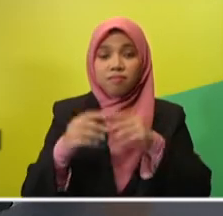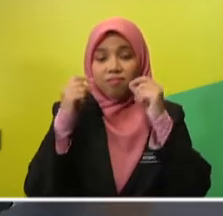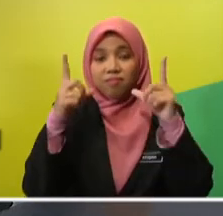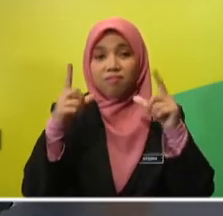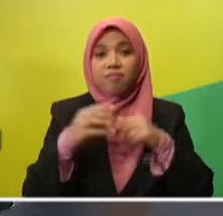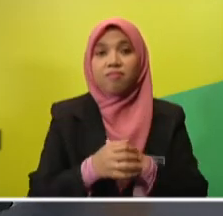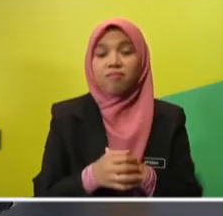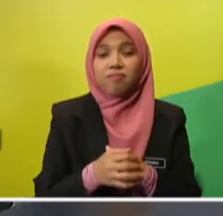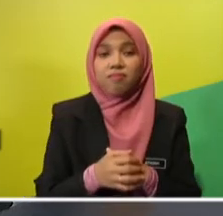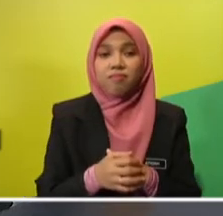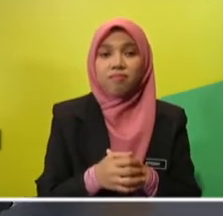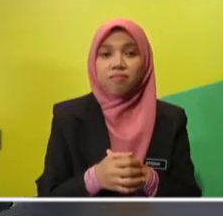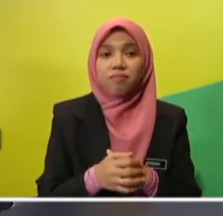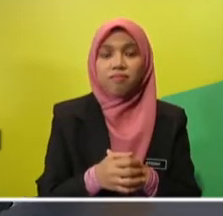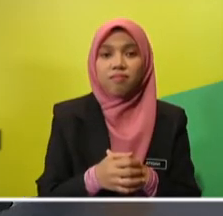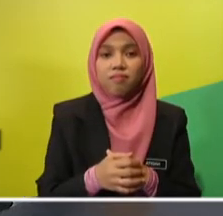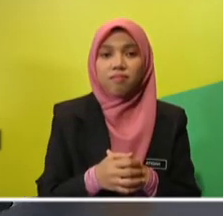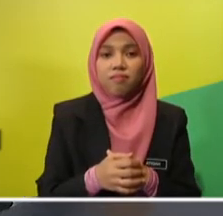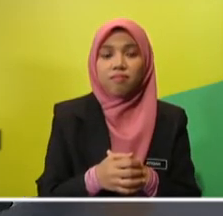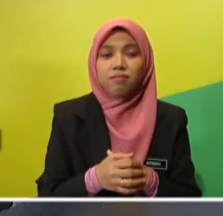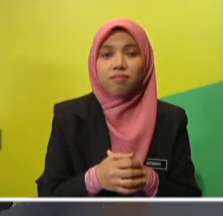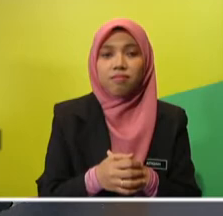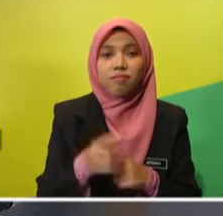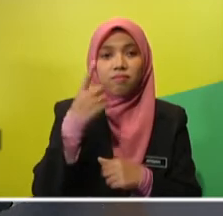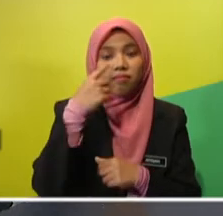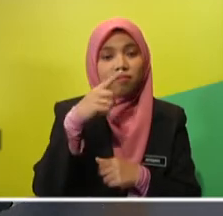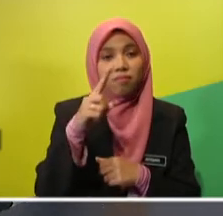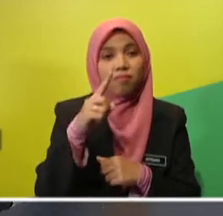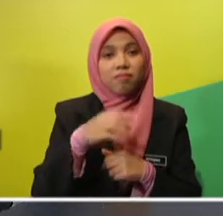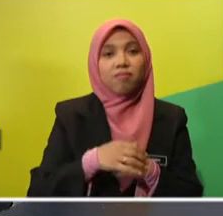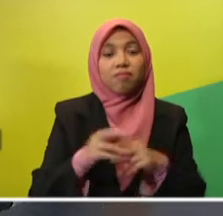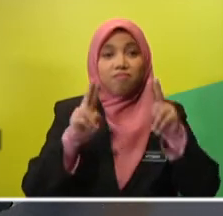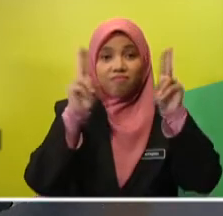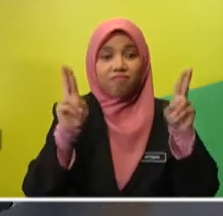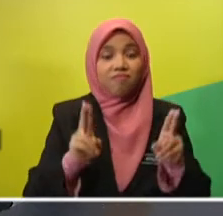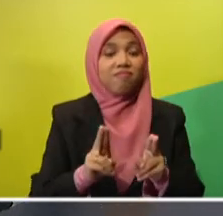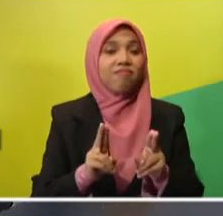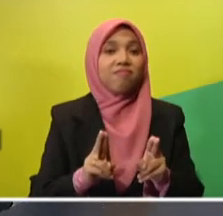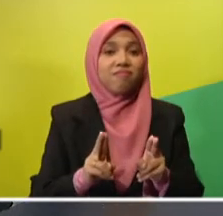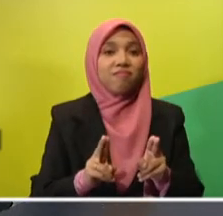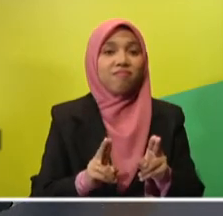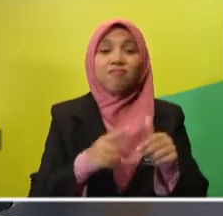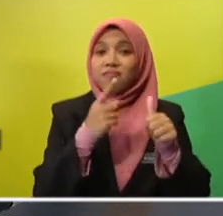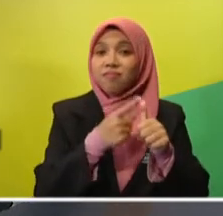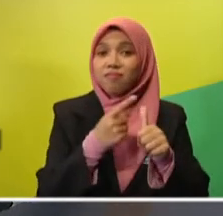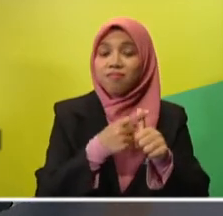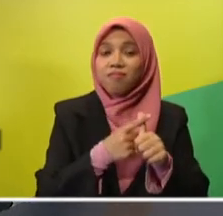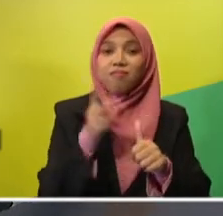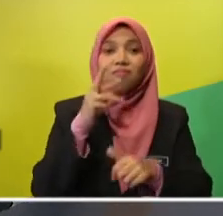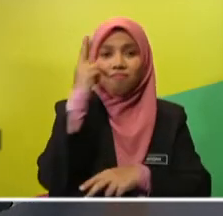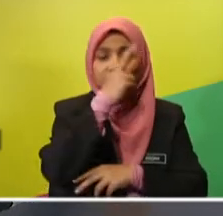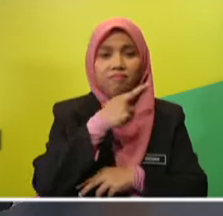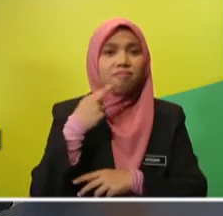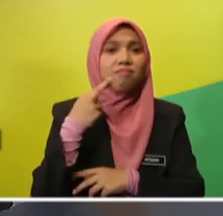berkaitan dengan pemandu celik. Untuk pentaksiran yang pertama, Kak Rina berjaya menerangkan bagaimana cara untuk